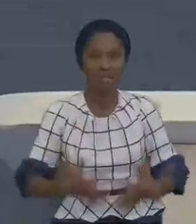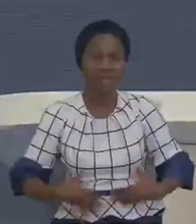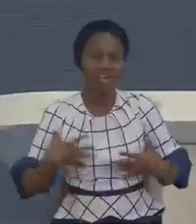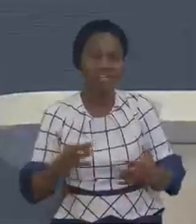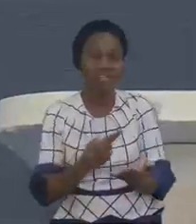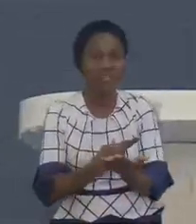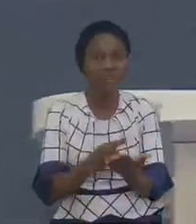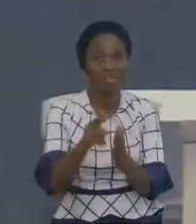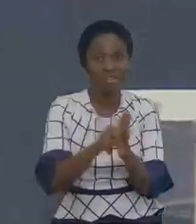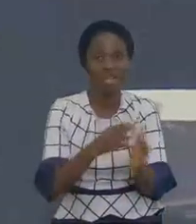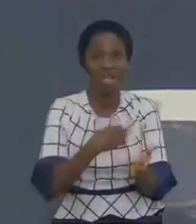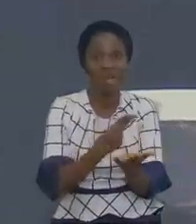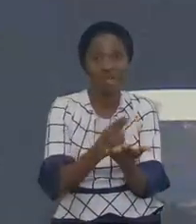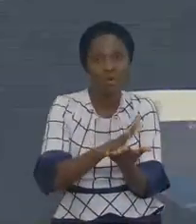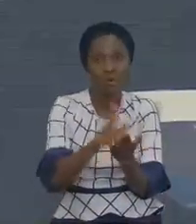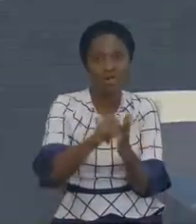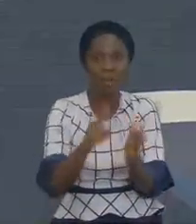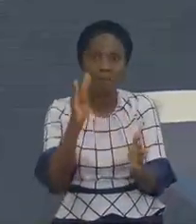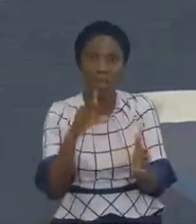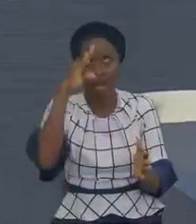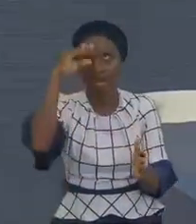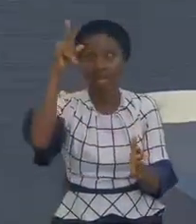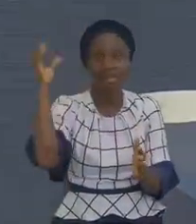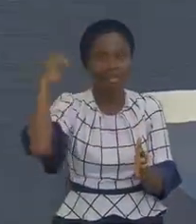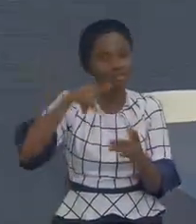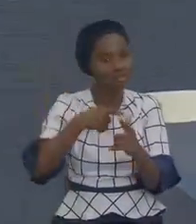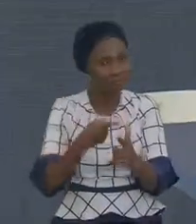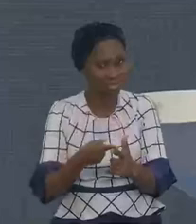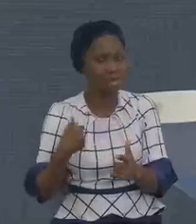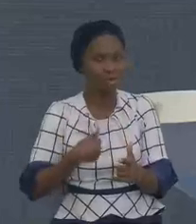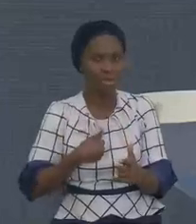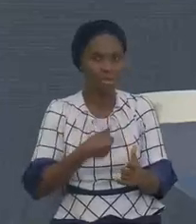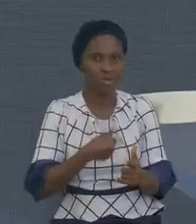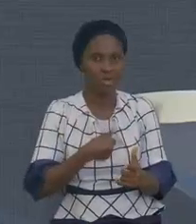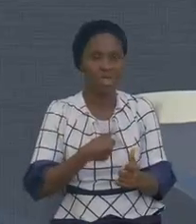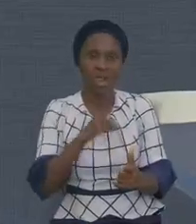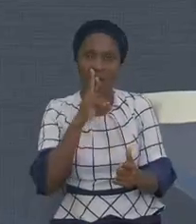alors nous sommes vraiment en train de monter plus haut.